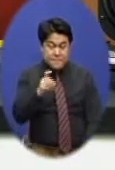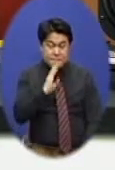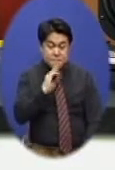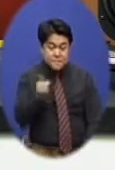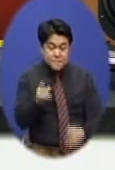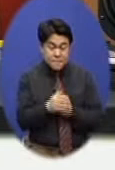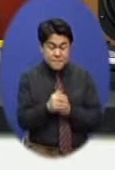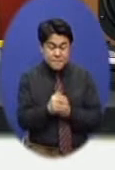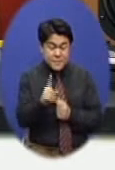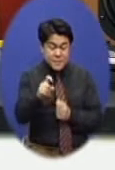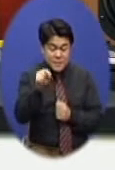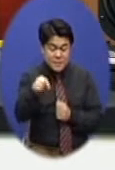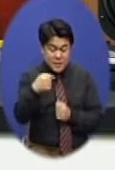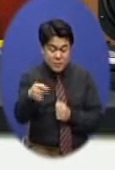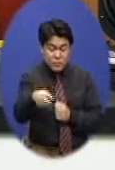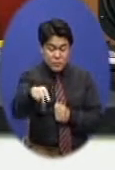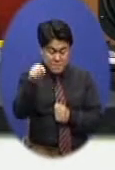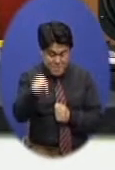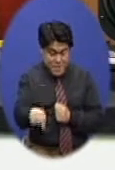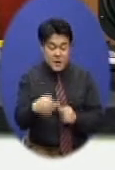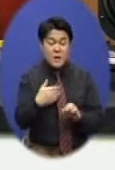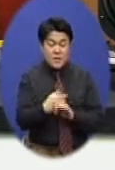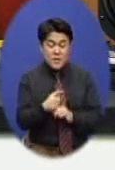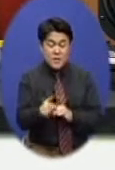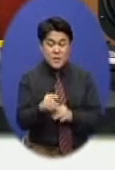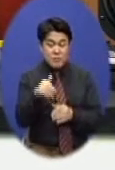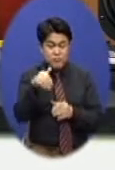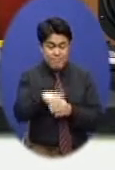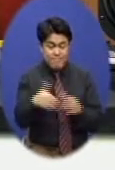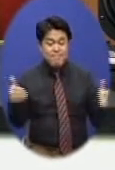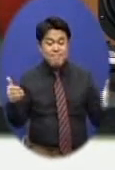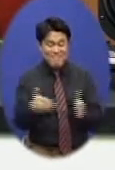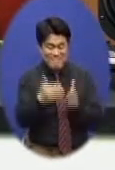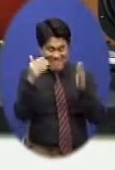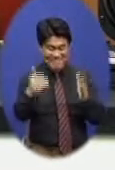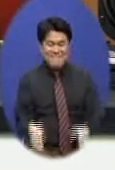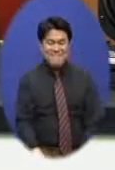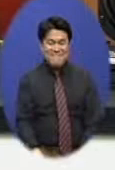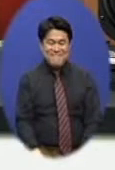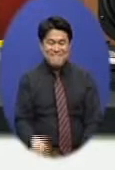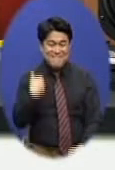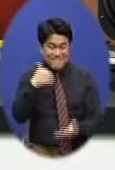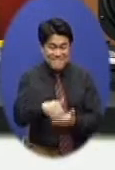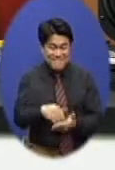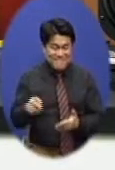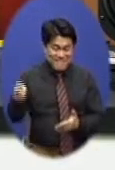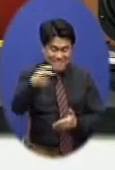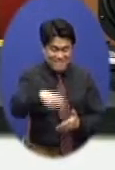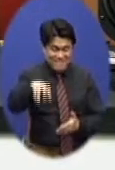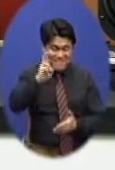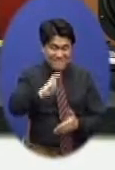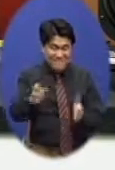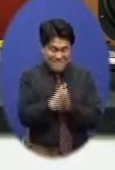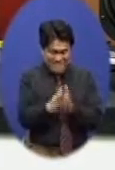네. 11번을 누르시고 우물정자를 누르면 심사가 완료됩니다. 네. 돌아가는 삼각지